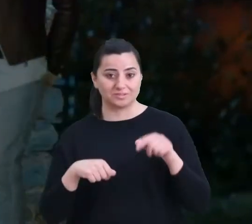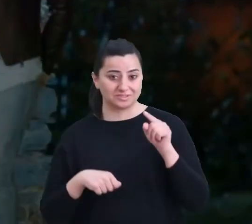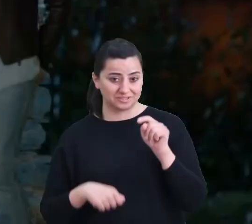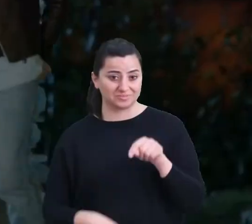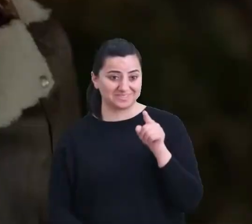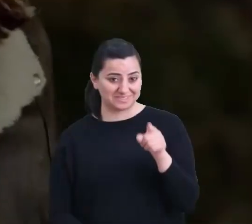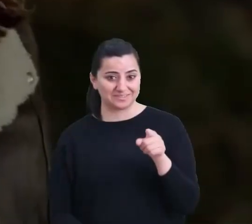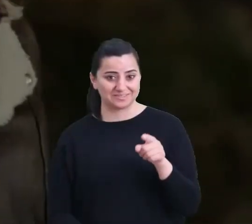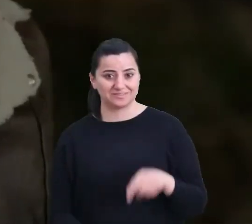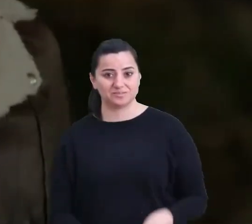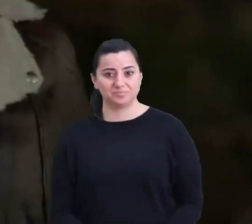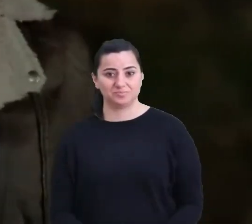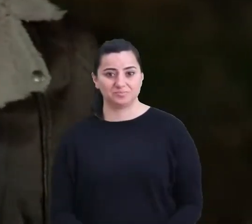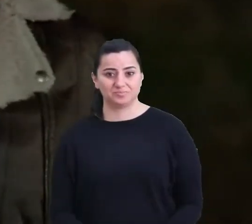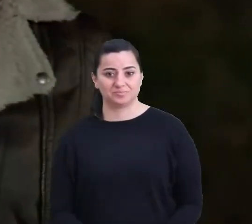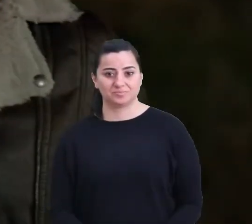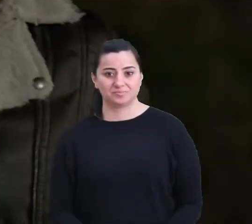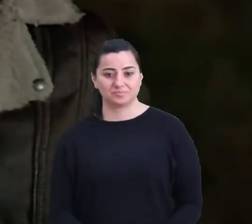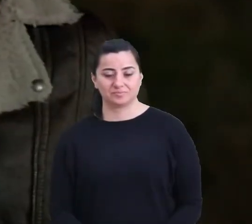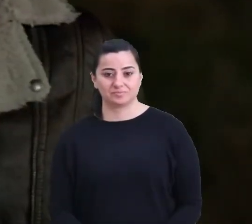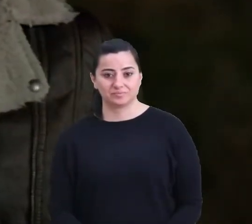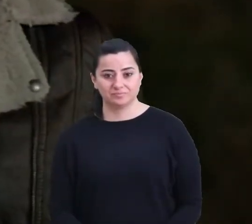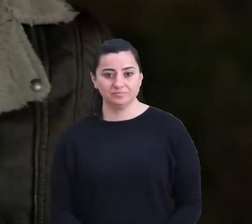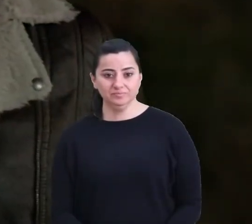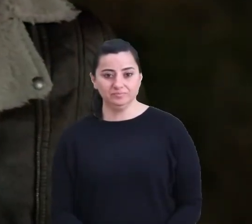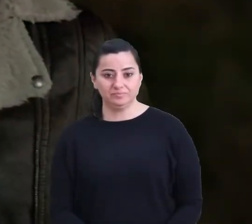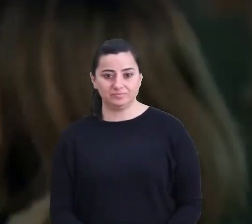Şimdi sen... Zümrüt hayretle etrafına bakındı.